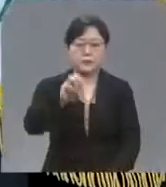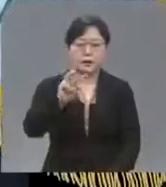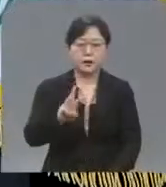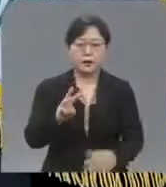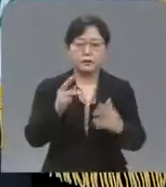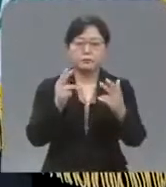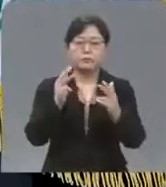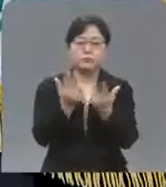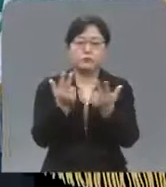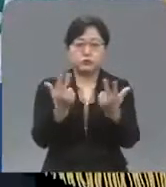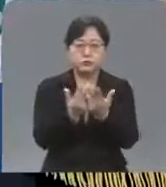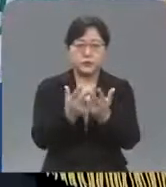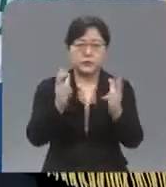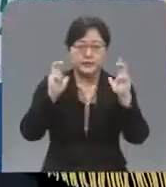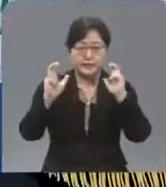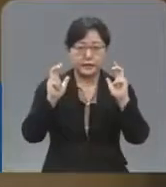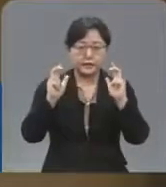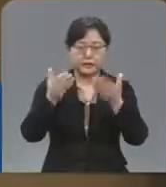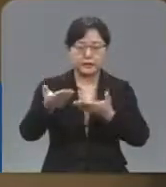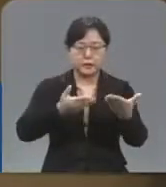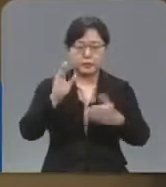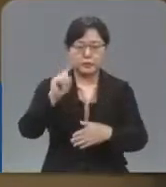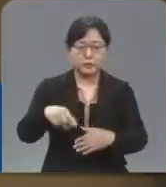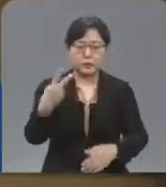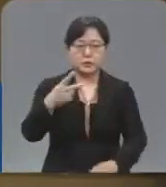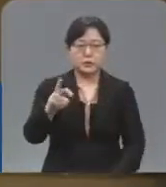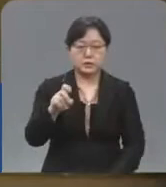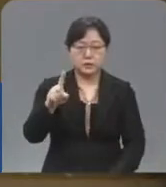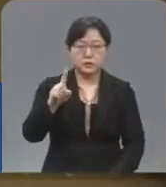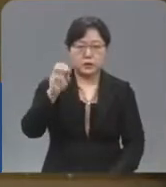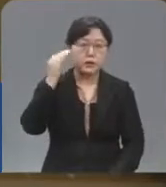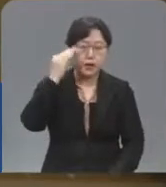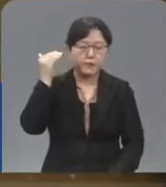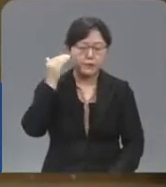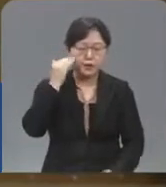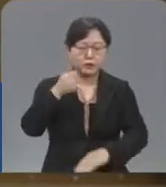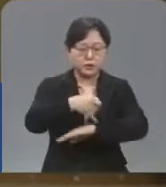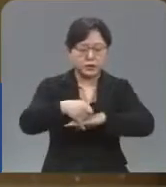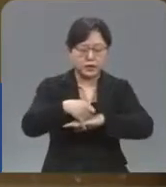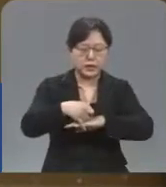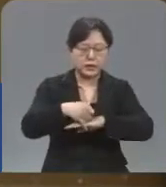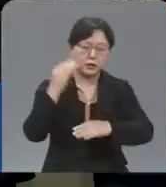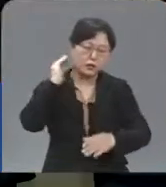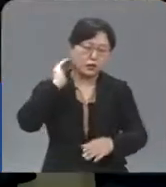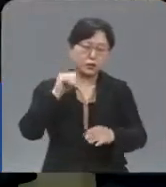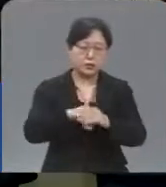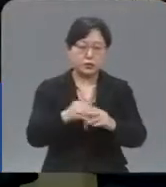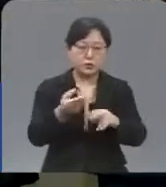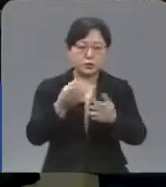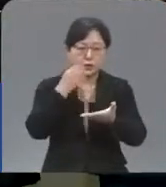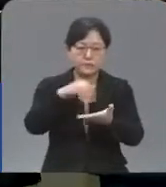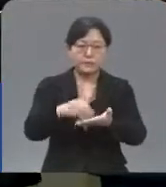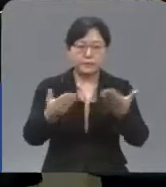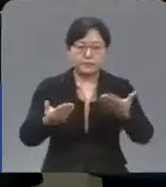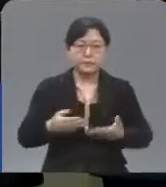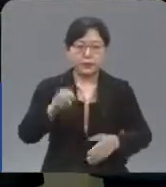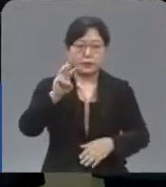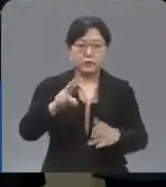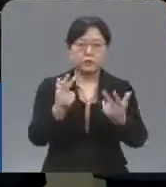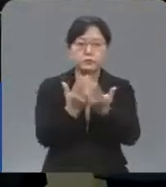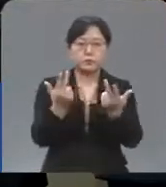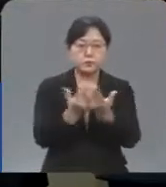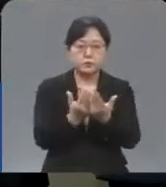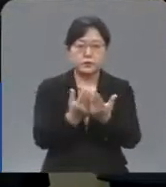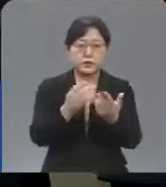광주시 북구가 산업통상자원부 주관 2021 대한민국 디자인 대상에서 대통령상을 수상했습니다. 광주